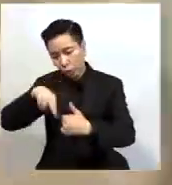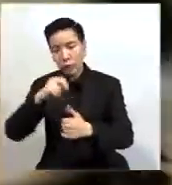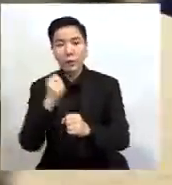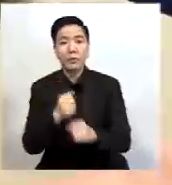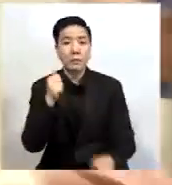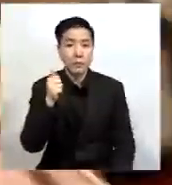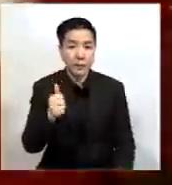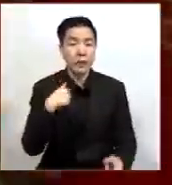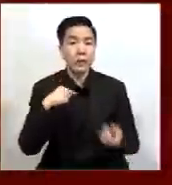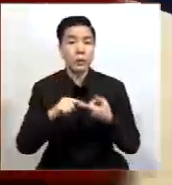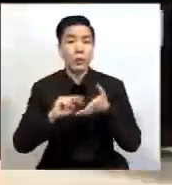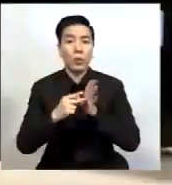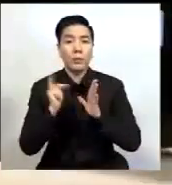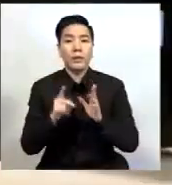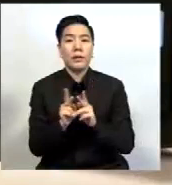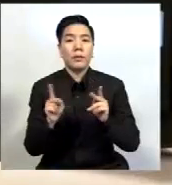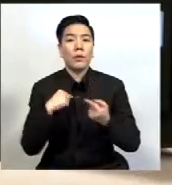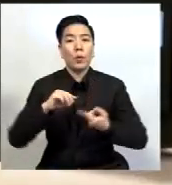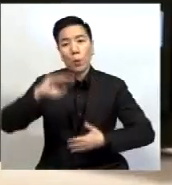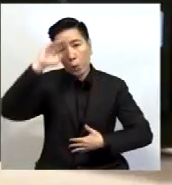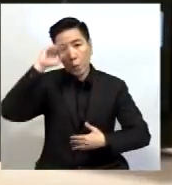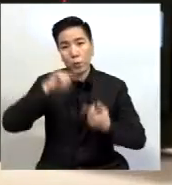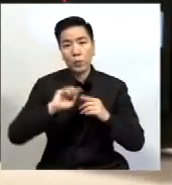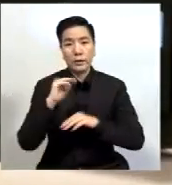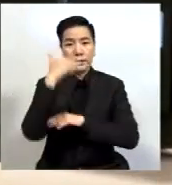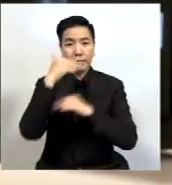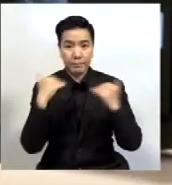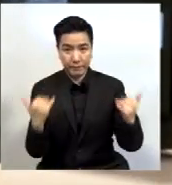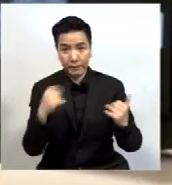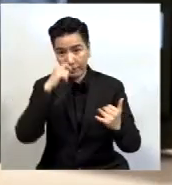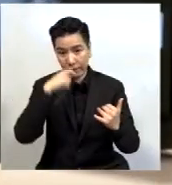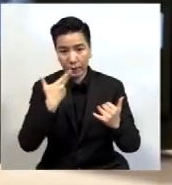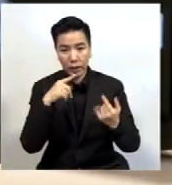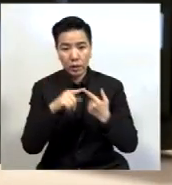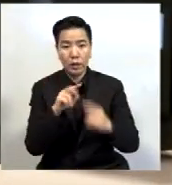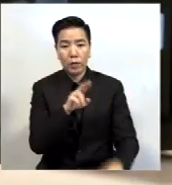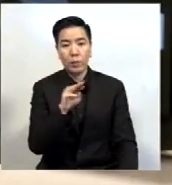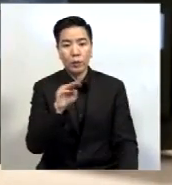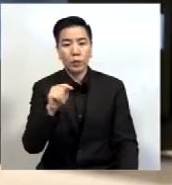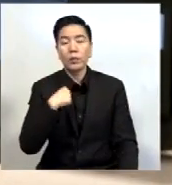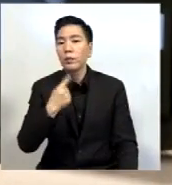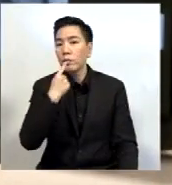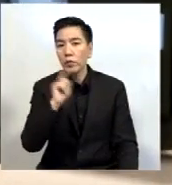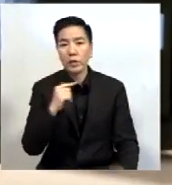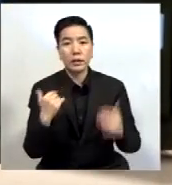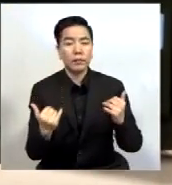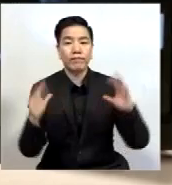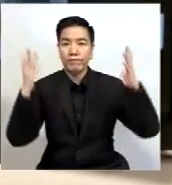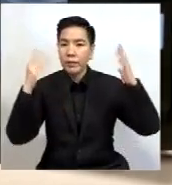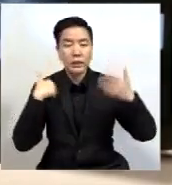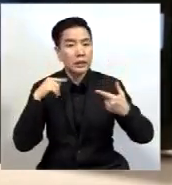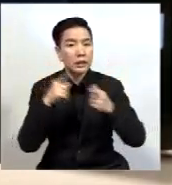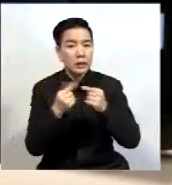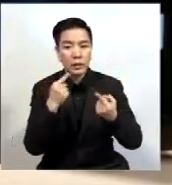าได้ในฐานะกรรมการโรคติดต่อแห่งชาติในเรื่องนี้นะคะทางรัฐมนตรียืนยันว่าจะไม่มีก